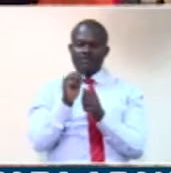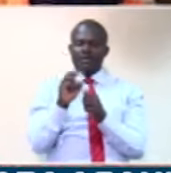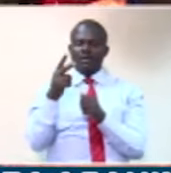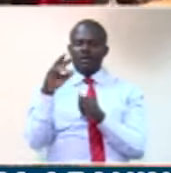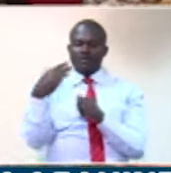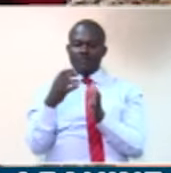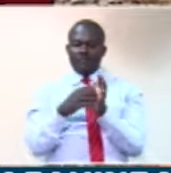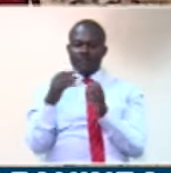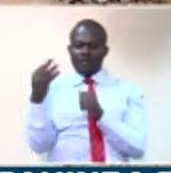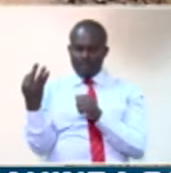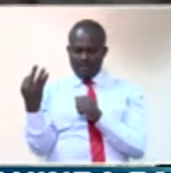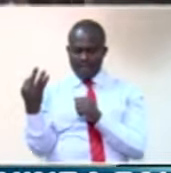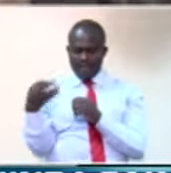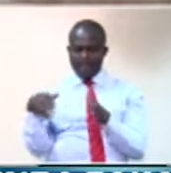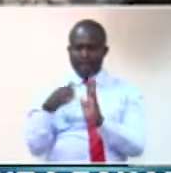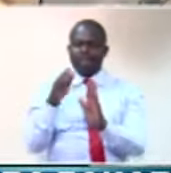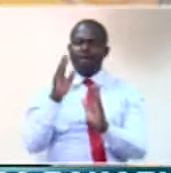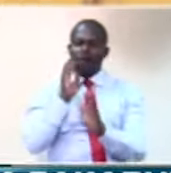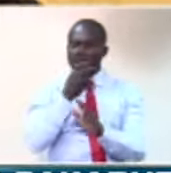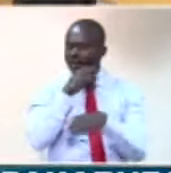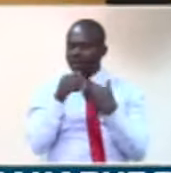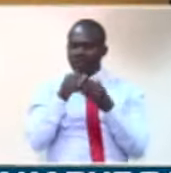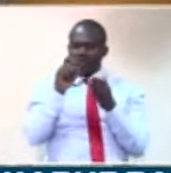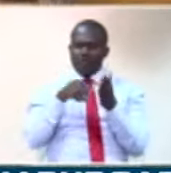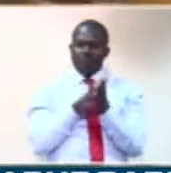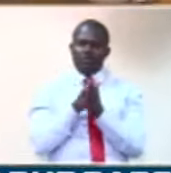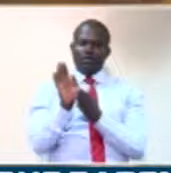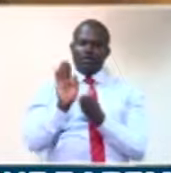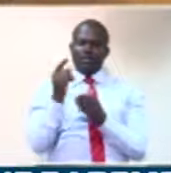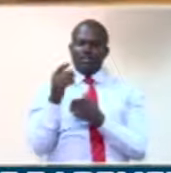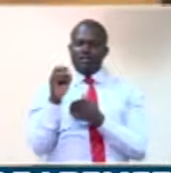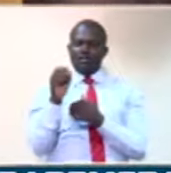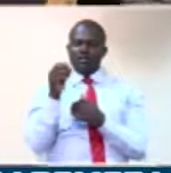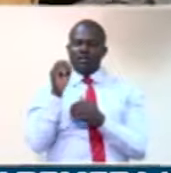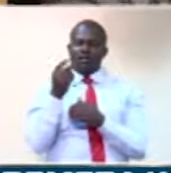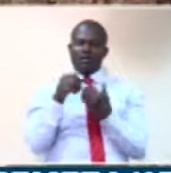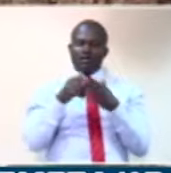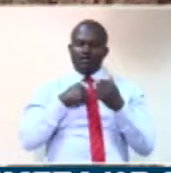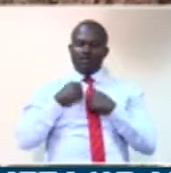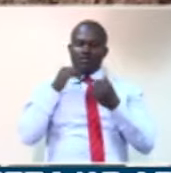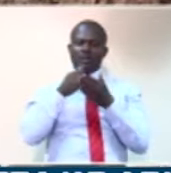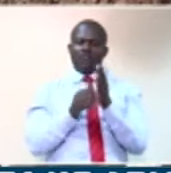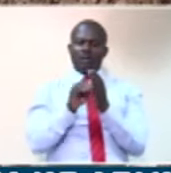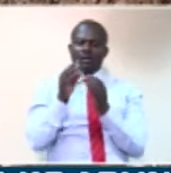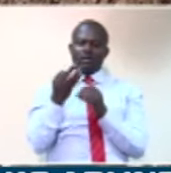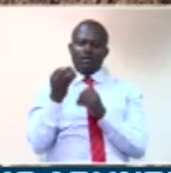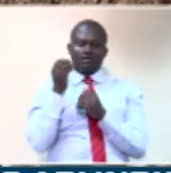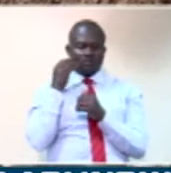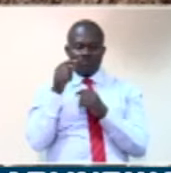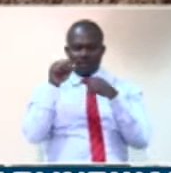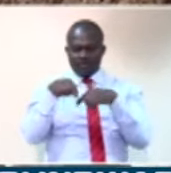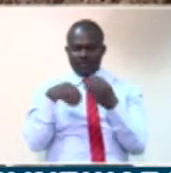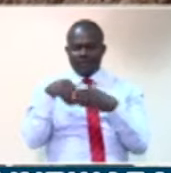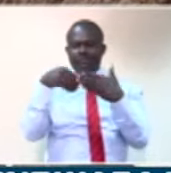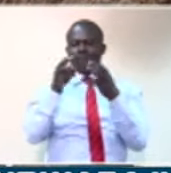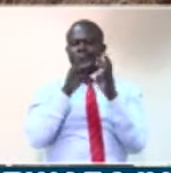25 n'ibice 3 za ruhurura, bikaba bigomba gutwara miliyari 100 z'amanyarwanda kugera tariki ya 30 z'uku kwezi yatanzwe